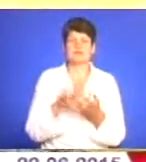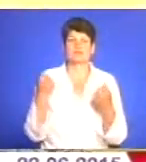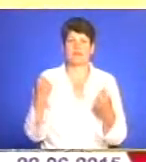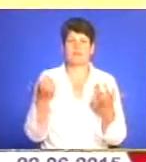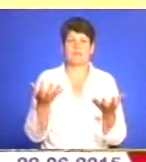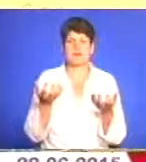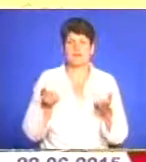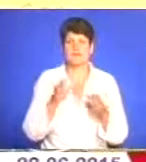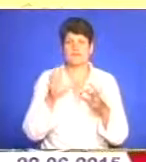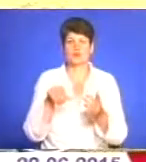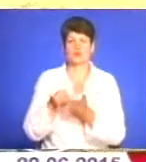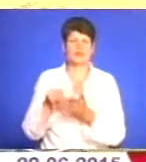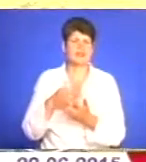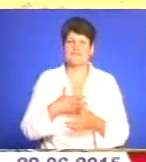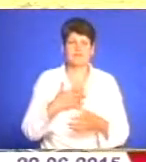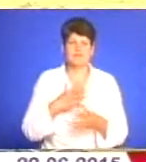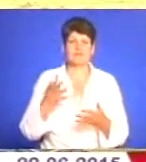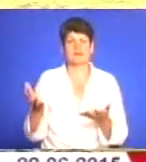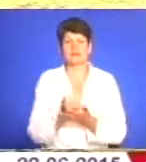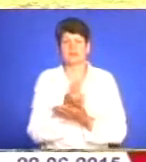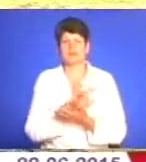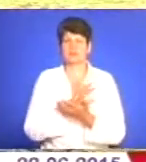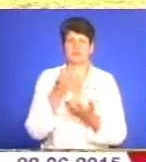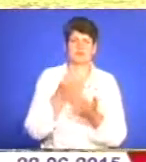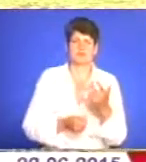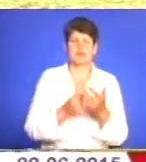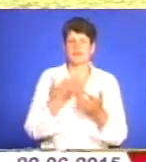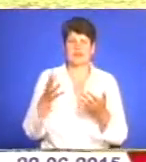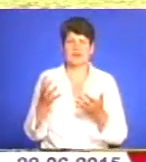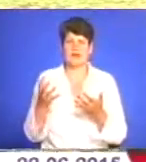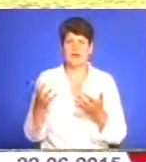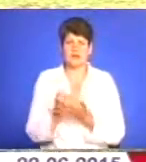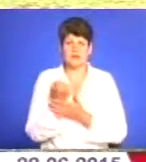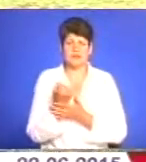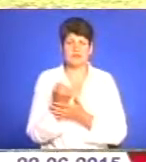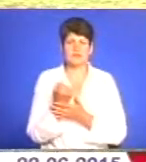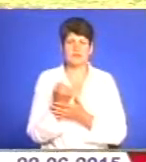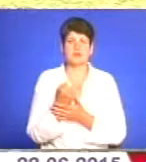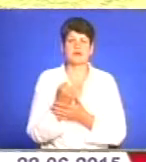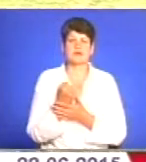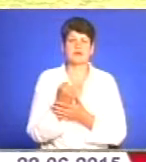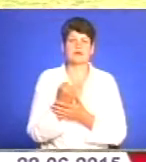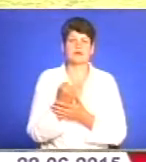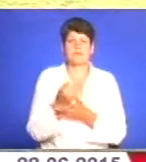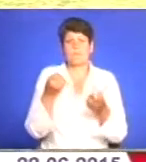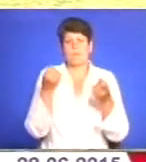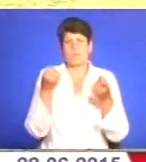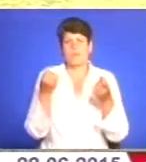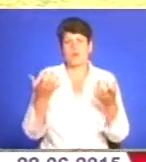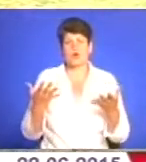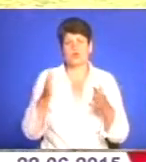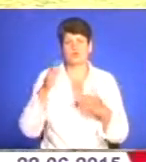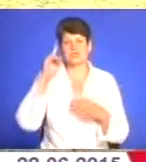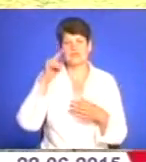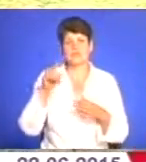і приймати всюди участь. Неважливо, чи ти візьмеш призове місце, чи не візьмеш. Якщо ти не візьмеш цього призового місця, то просто ти будеш знати,